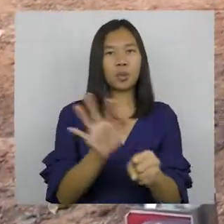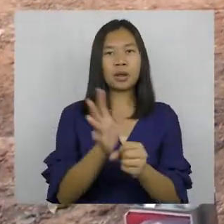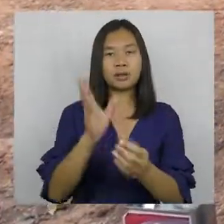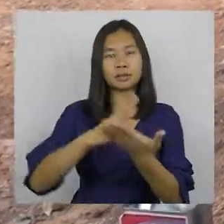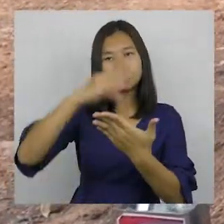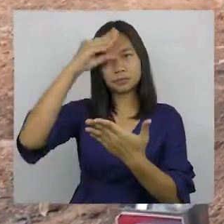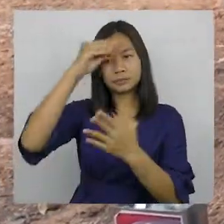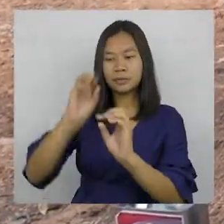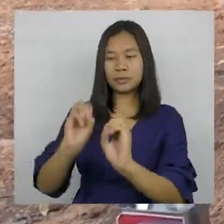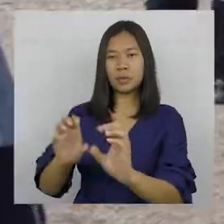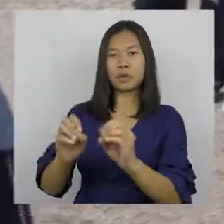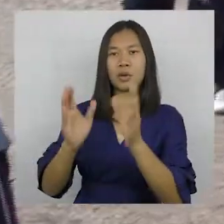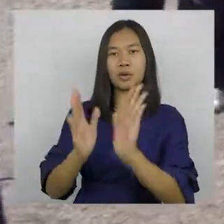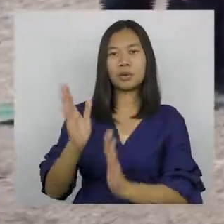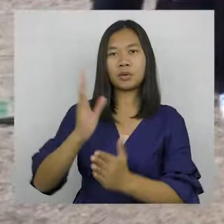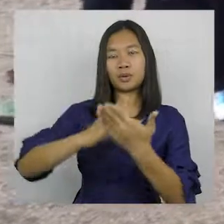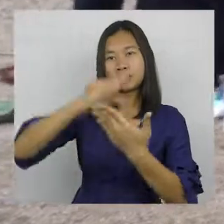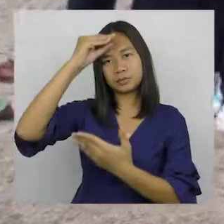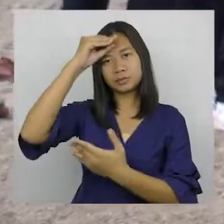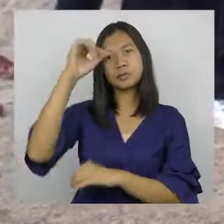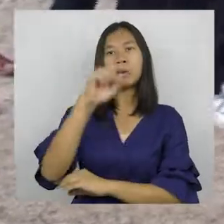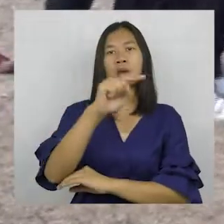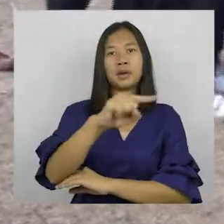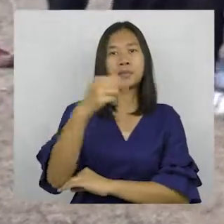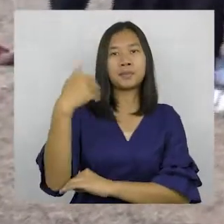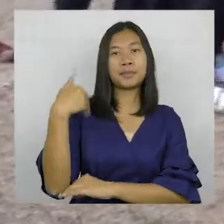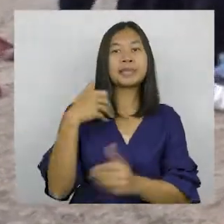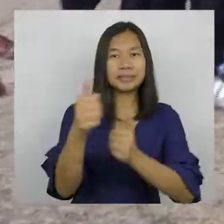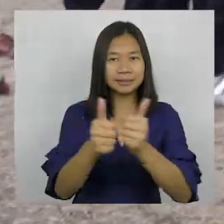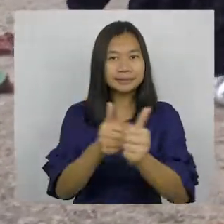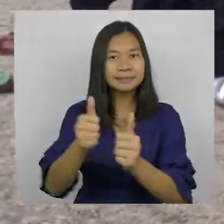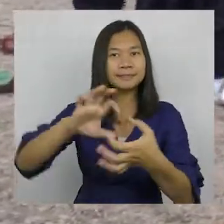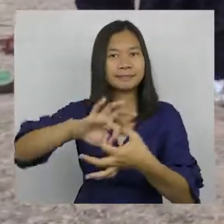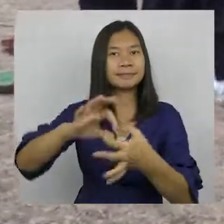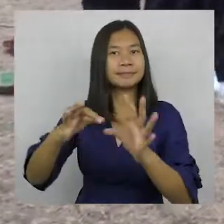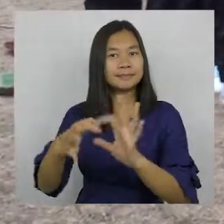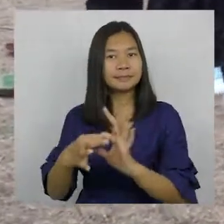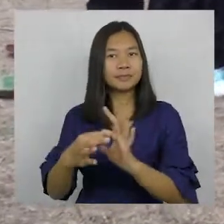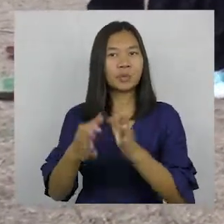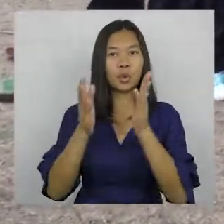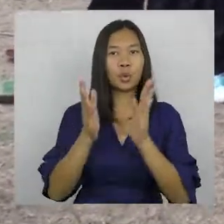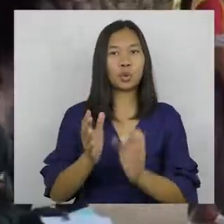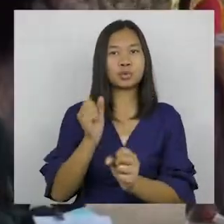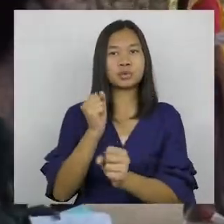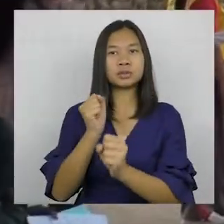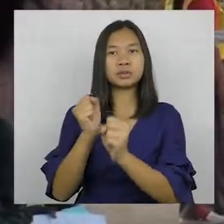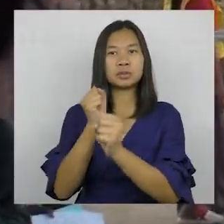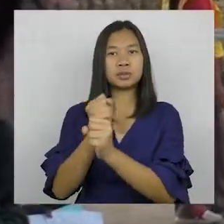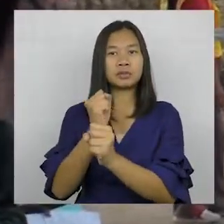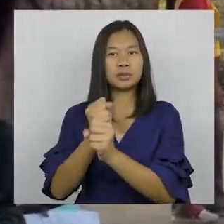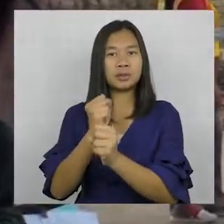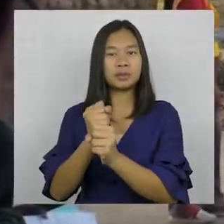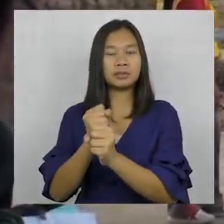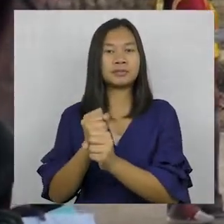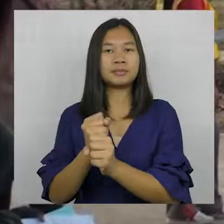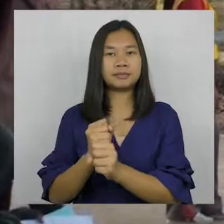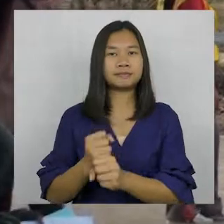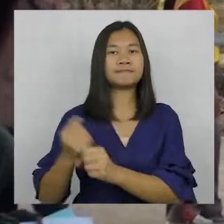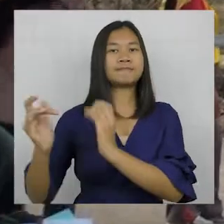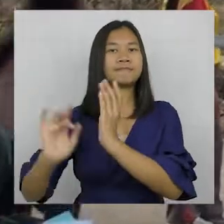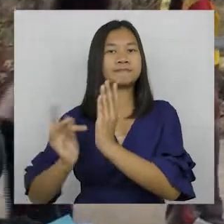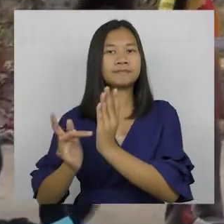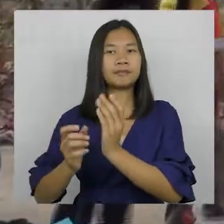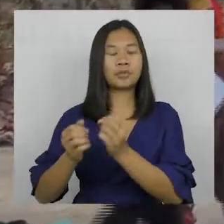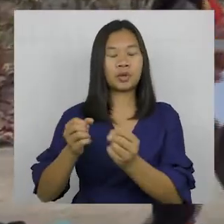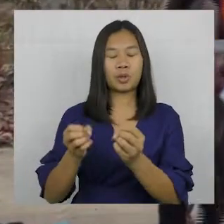พอต่อการเรียนการสอนของนักเรียนและในช่วงบ่ายมีกิจกรรมแข่งขันกีฬาและนันทนาการระหว่างบุคลากรคณะวิทยาศาสตร์และเทคโนโลยี